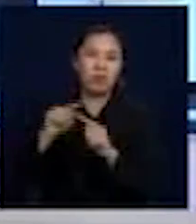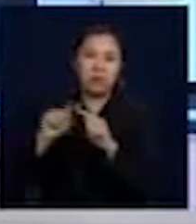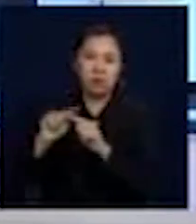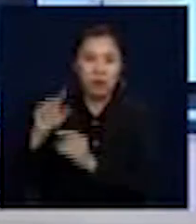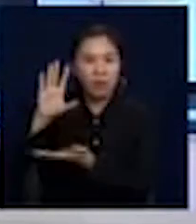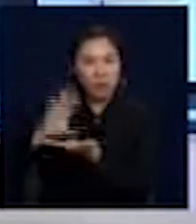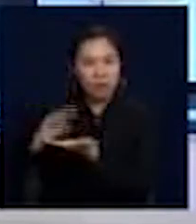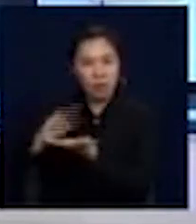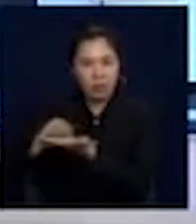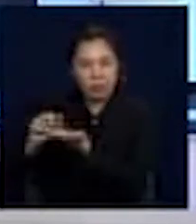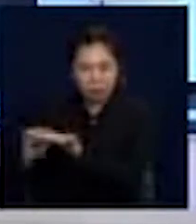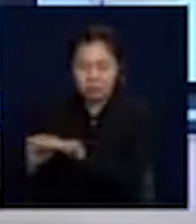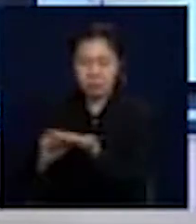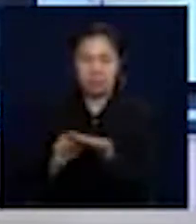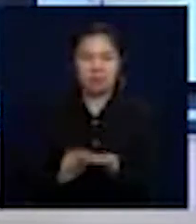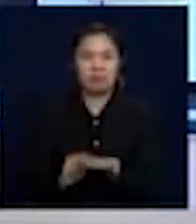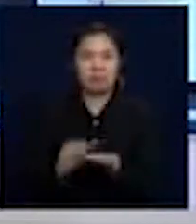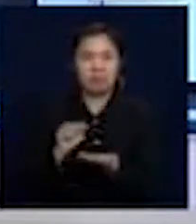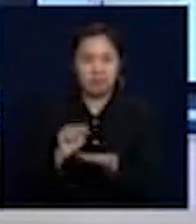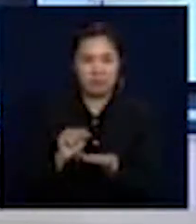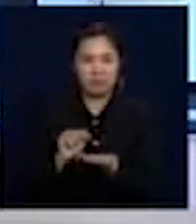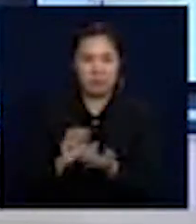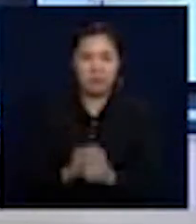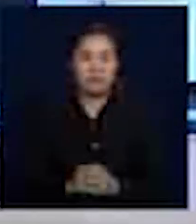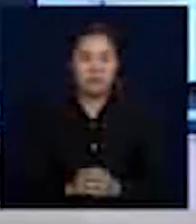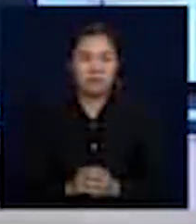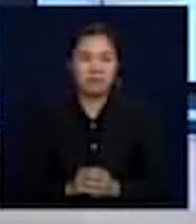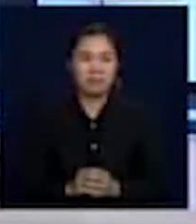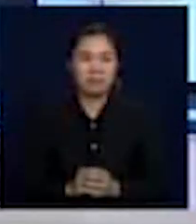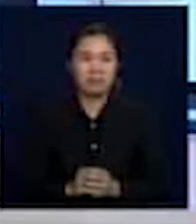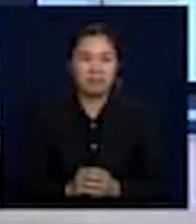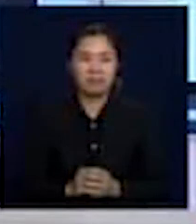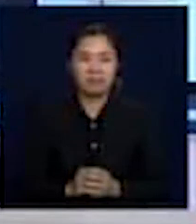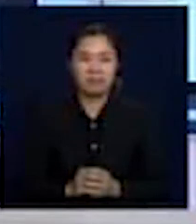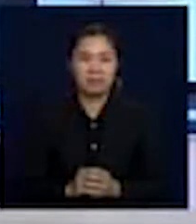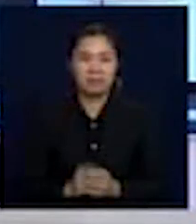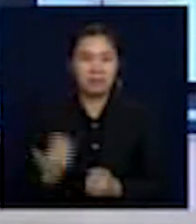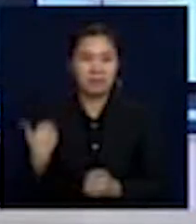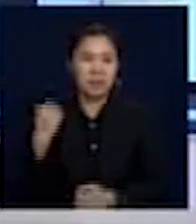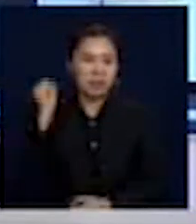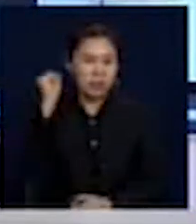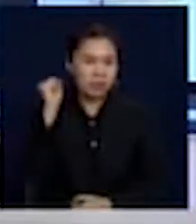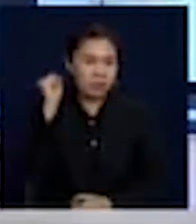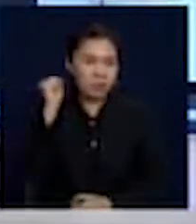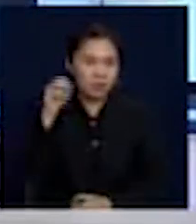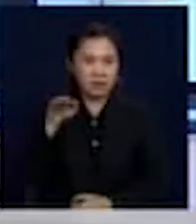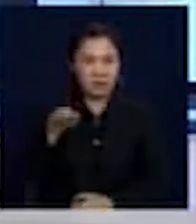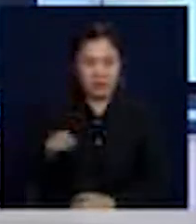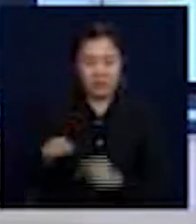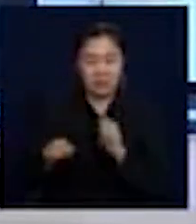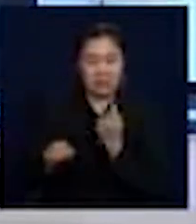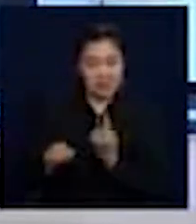ข้อมูลติดมือกลับมาเนี่ยเยอะเหลือเกินผมไล่เรียงทีละเรื่องทีละเรื่องนะฮะรถเมย์ NGV 1คันที่จะนำเข้าม